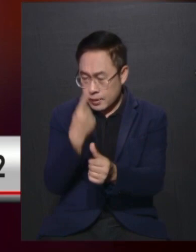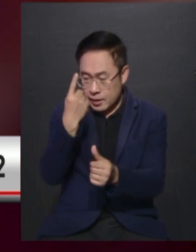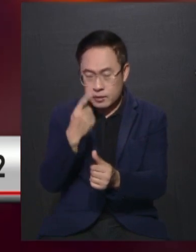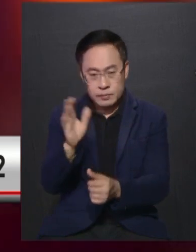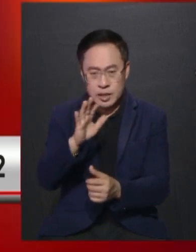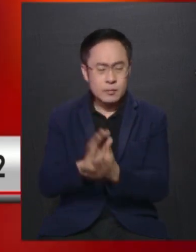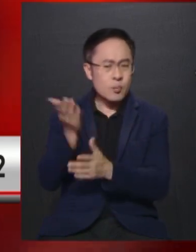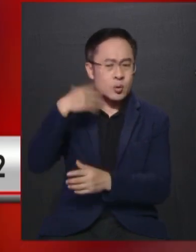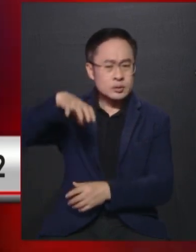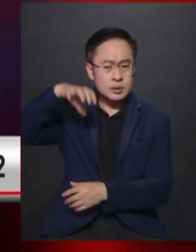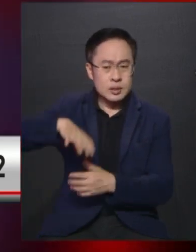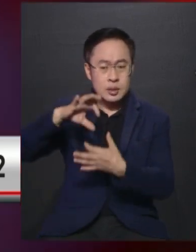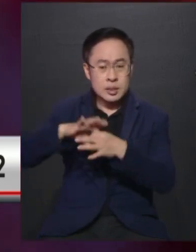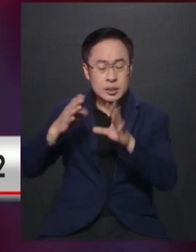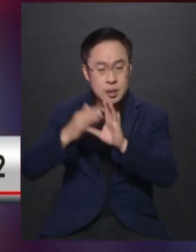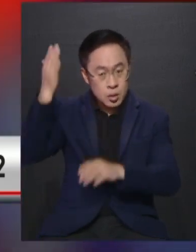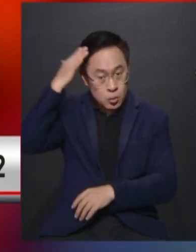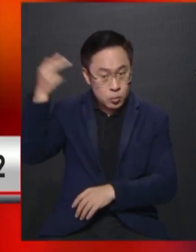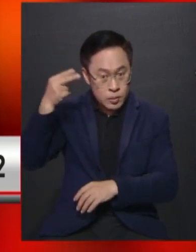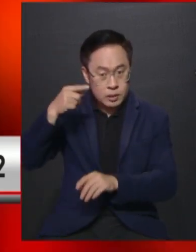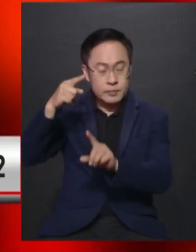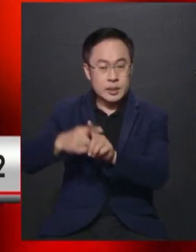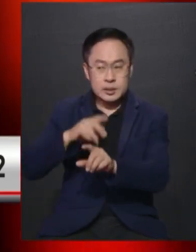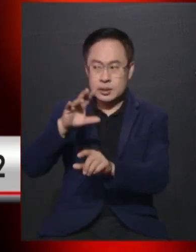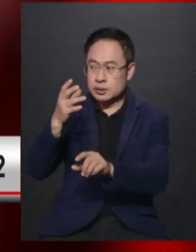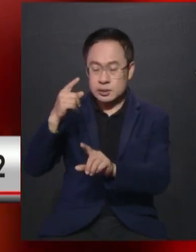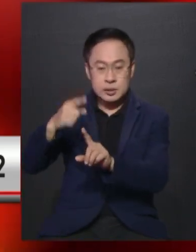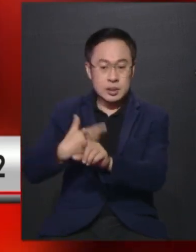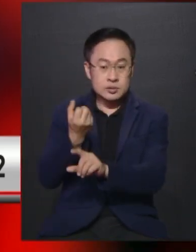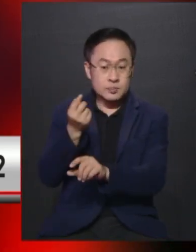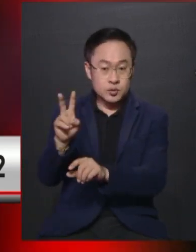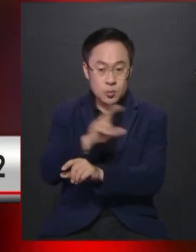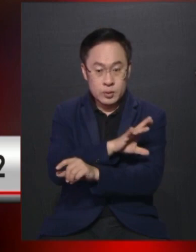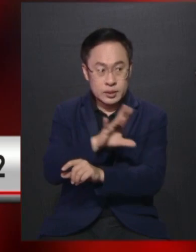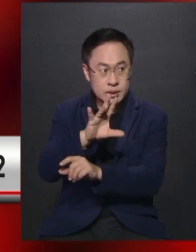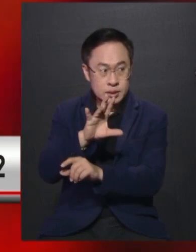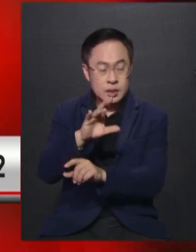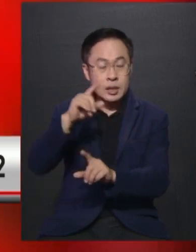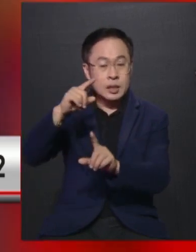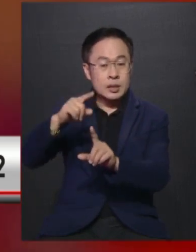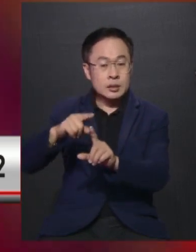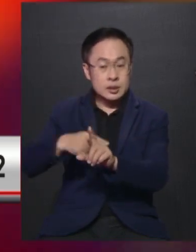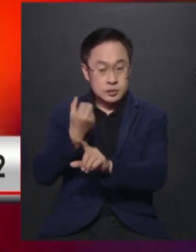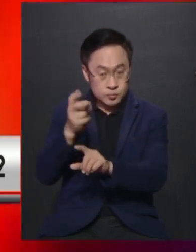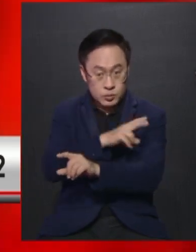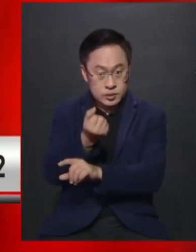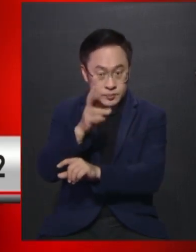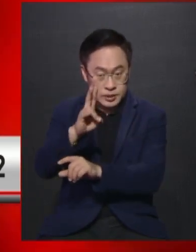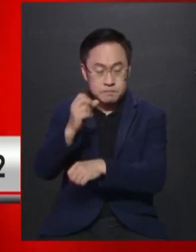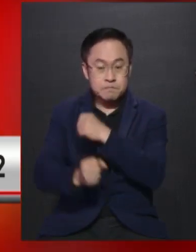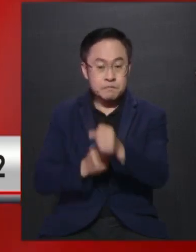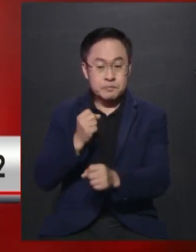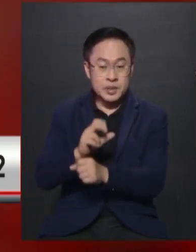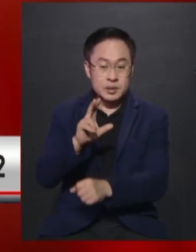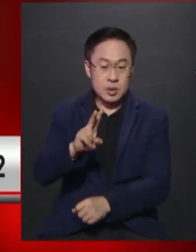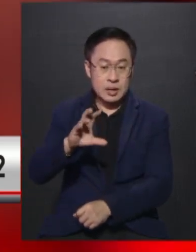ที่สนามราชมังคลากีฬาสถานเมื่อวันที่17ธันวาคมปี2559ไปแล้วด้วย ครับ ส่วนอีก23ค